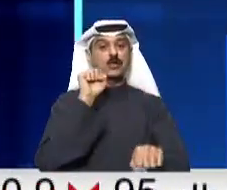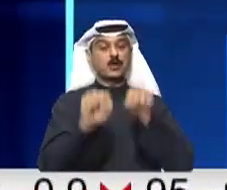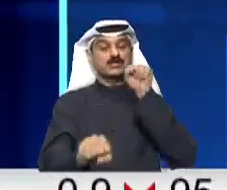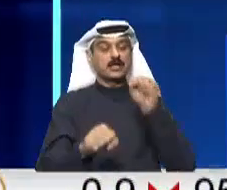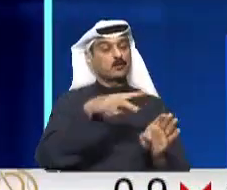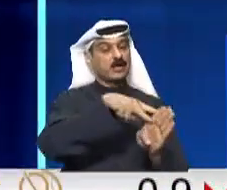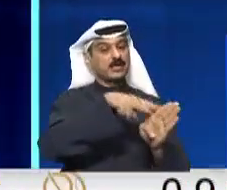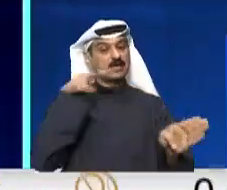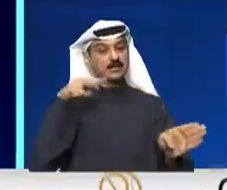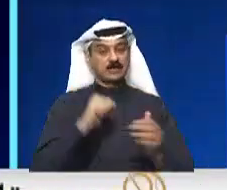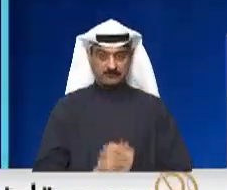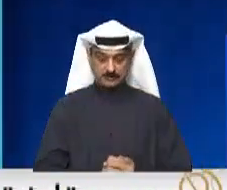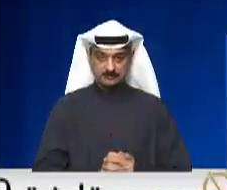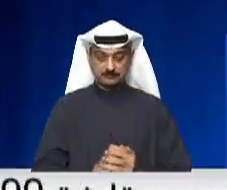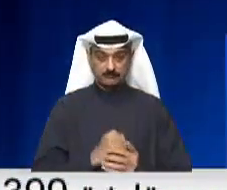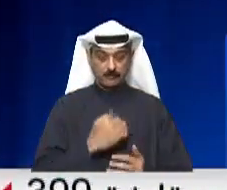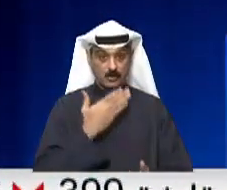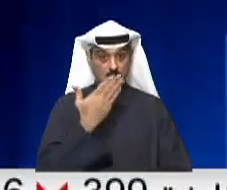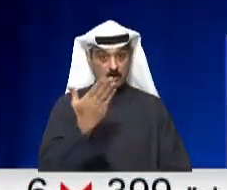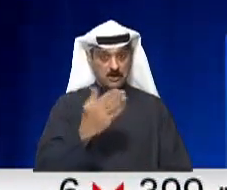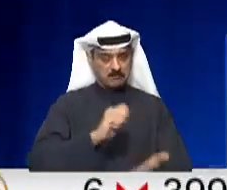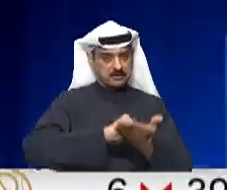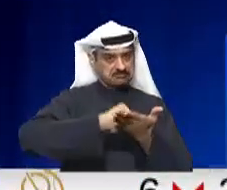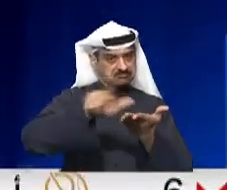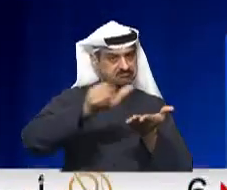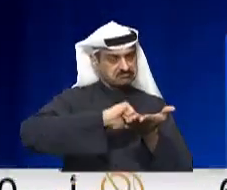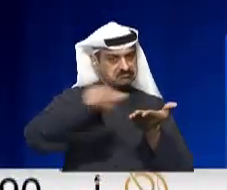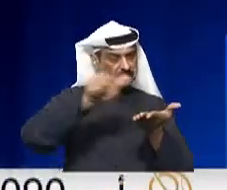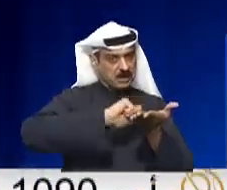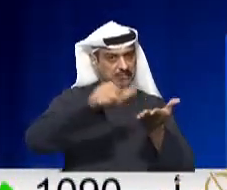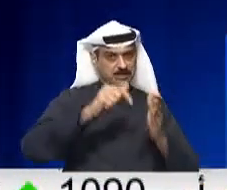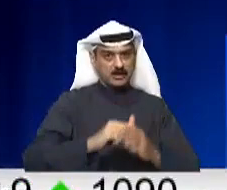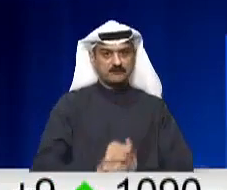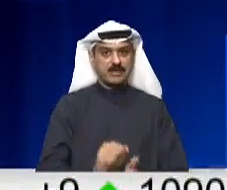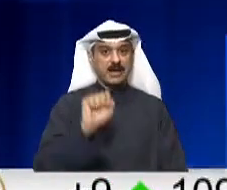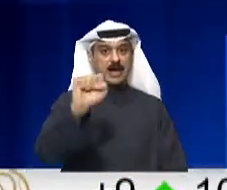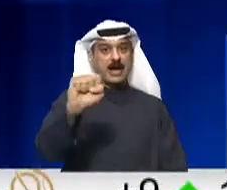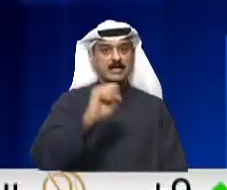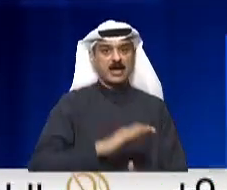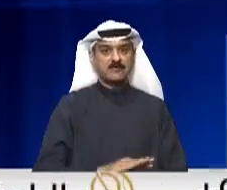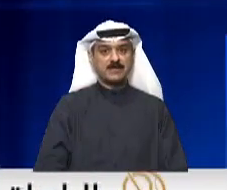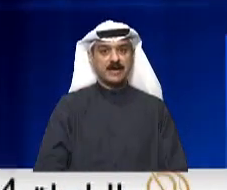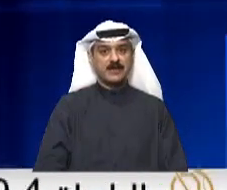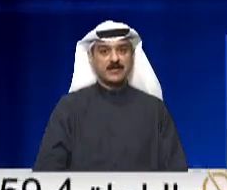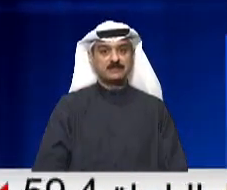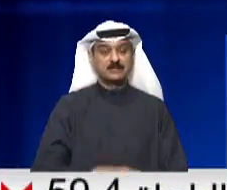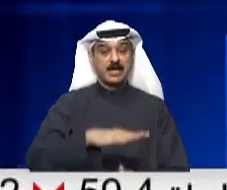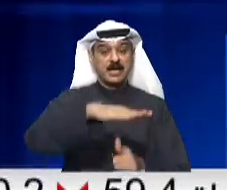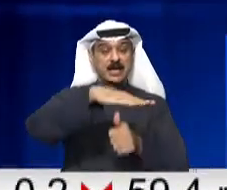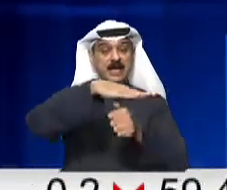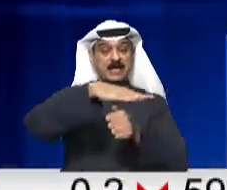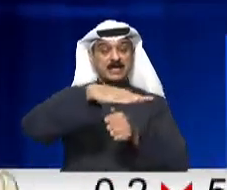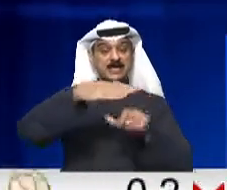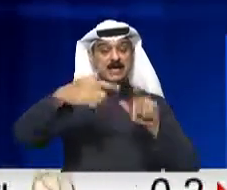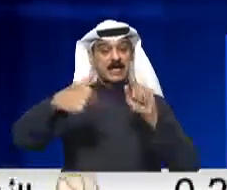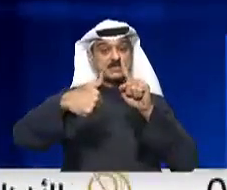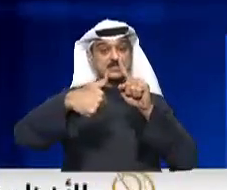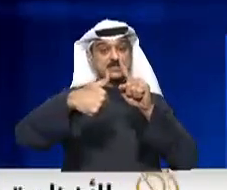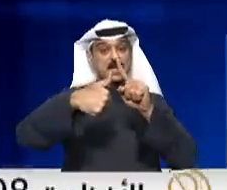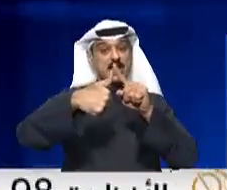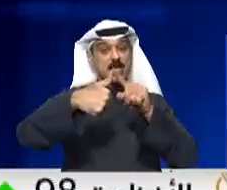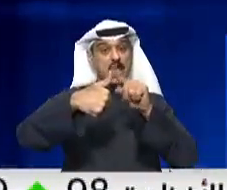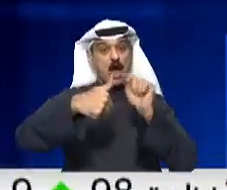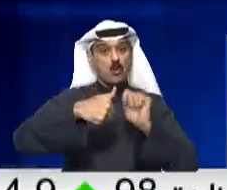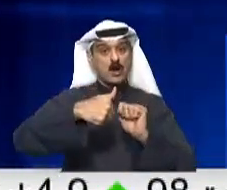التحرير. وثمن سموه في رسائل بعث بها إلى معالي النائب الأول لرئيس مجلس الوزراء ووزير الداخلية